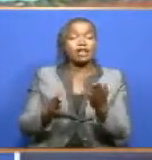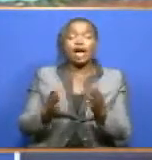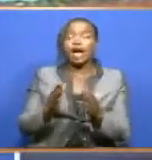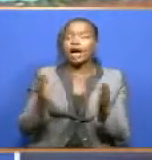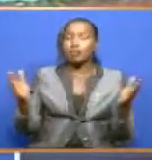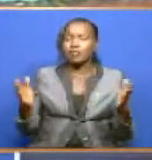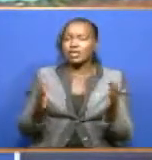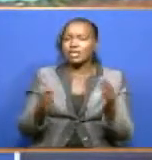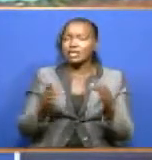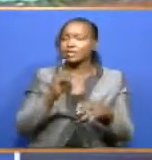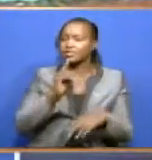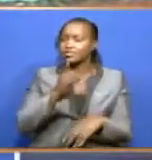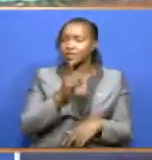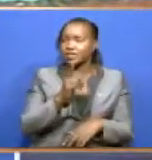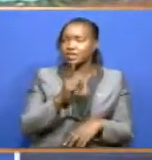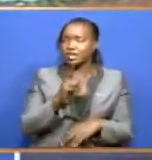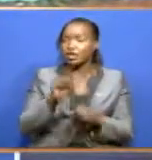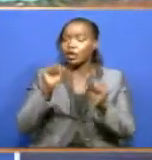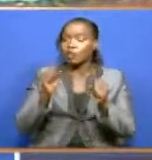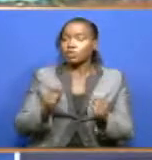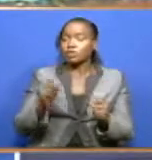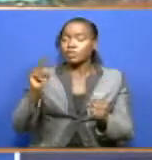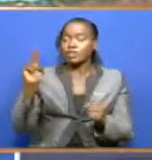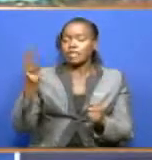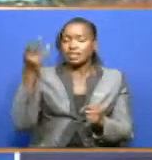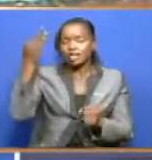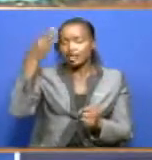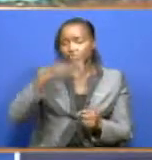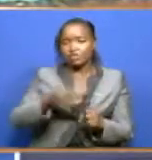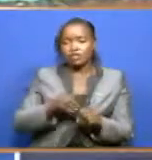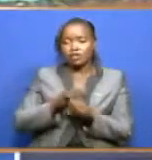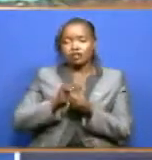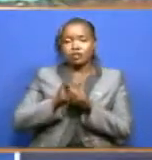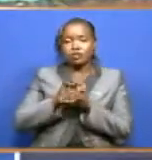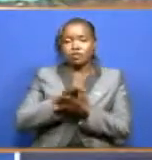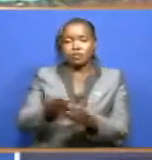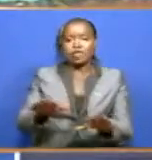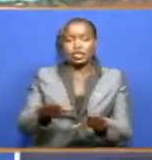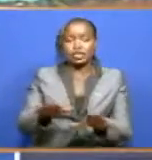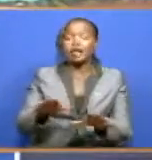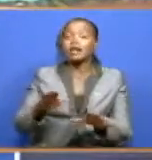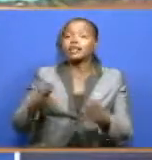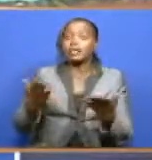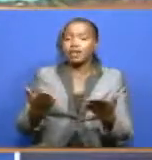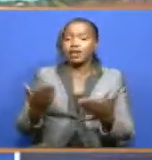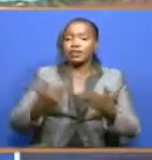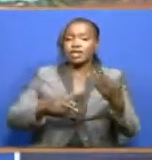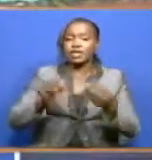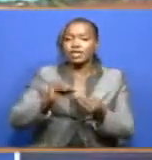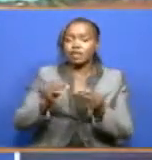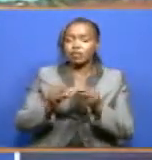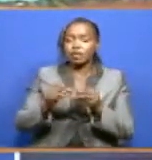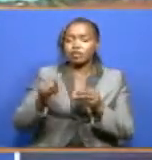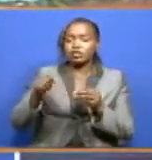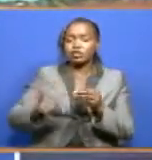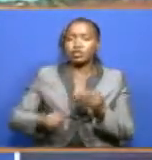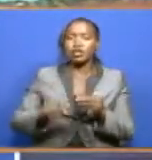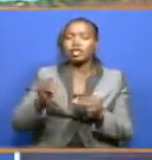huenda ukasababisha wingu la pili la maambukizi. Idadi ya jumla ya maambukizi ya COVID-19 humo nchini imefikia